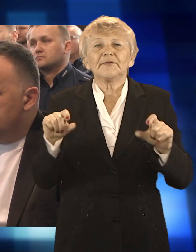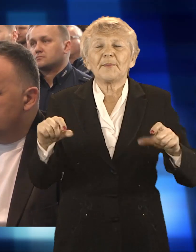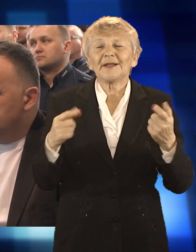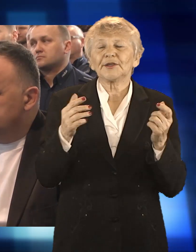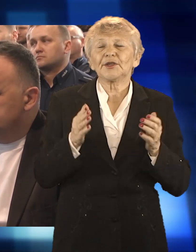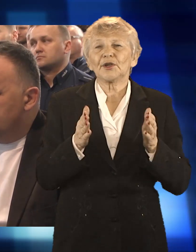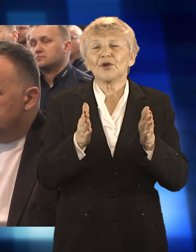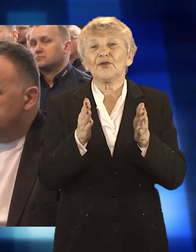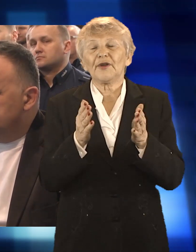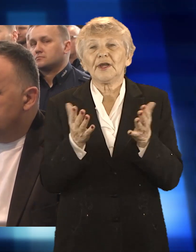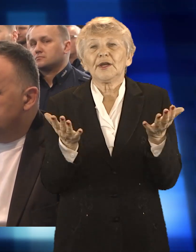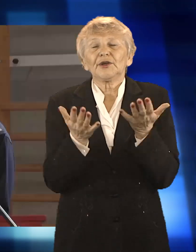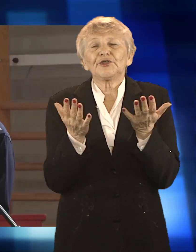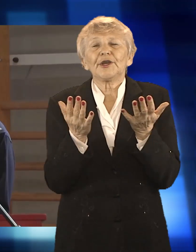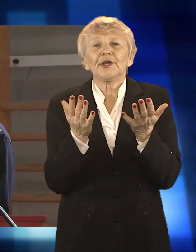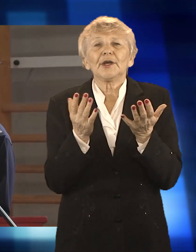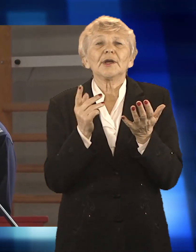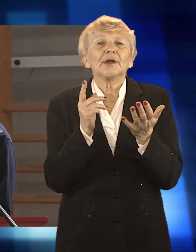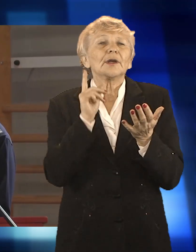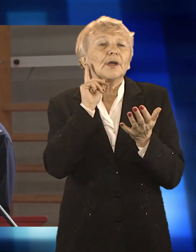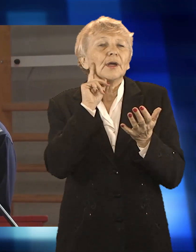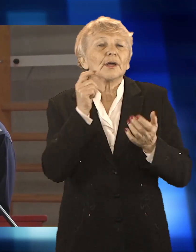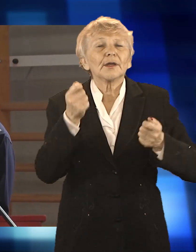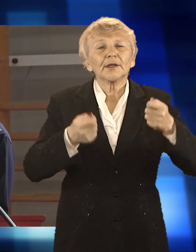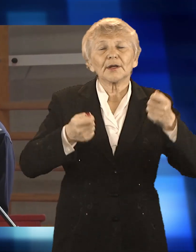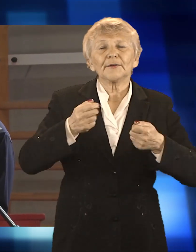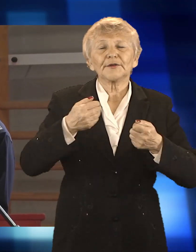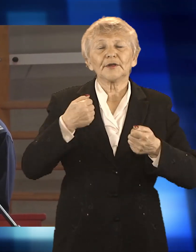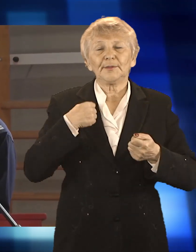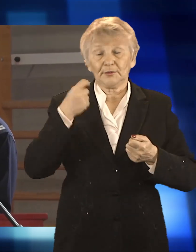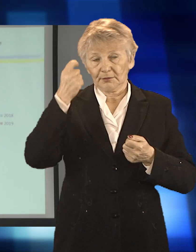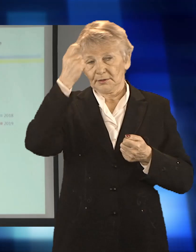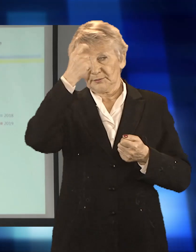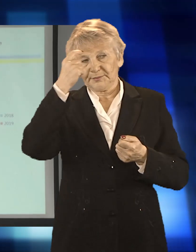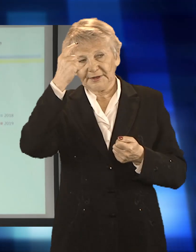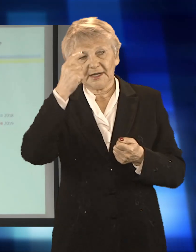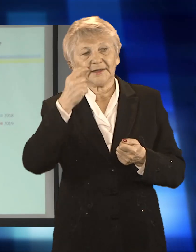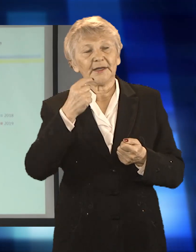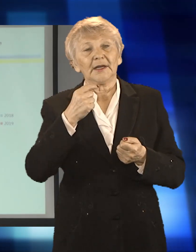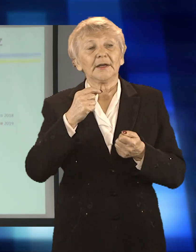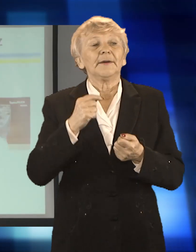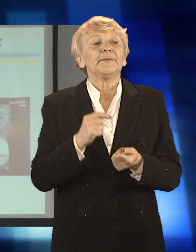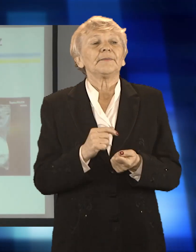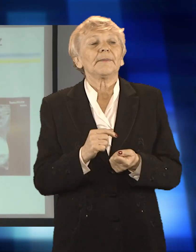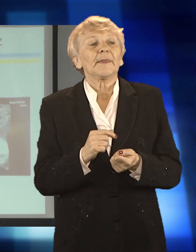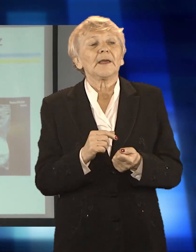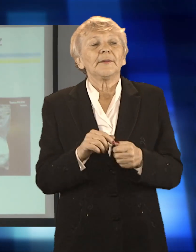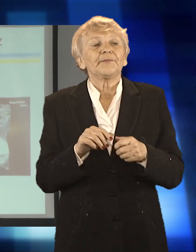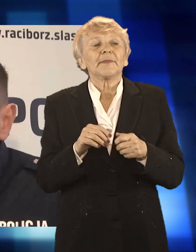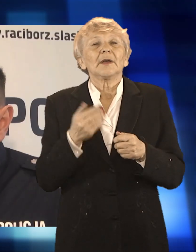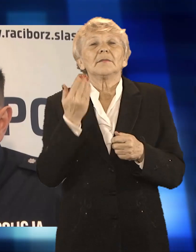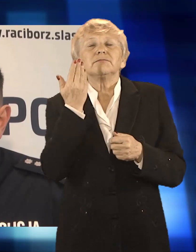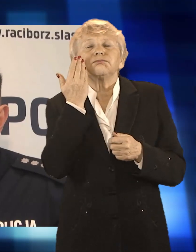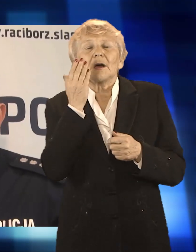drogowych, w tym nietrzeźwych kierowców i rowerzystów. Między innymi tymi danymi z 2019 roku podzieliła się dzisiaj Komenda Powiatowa Policji w